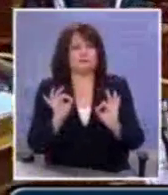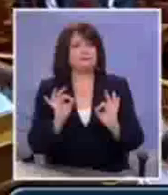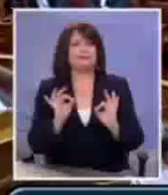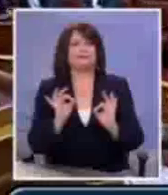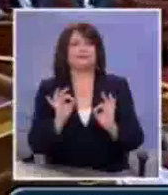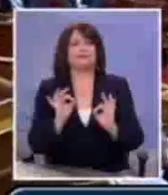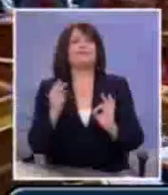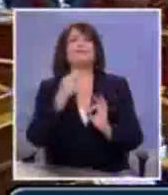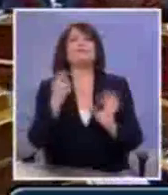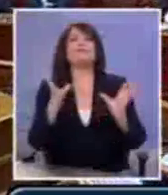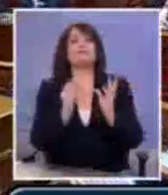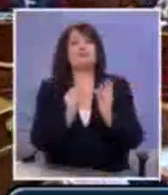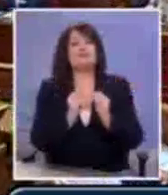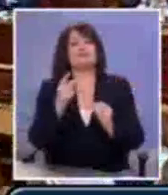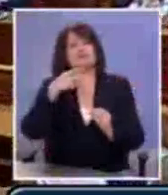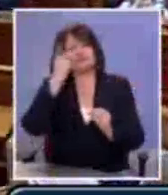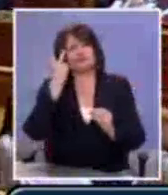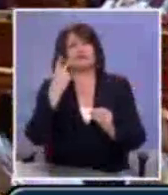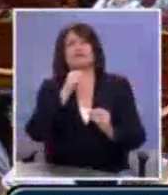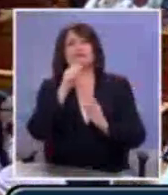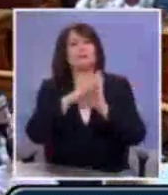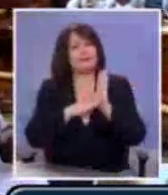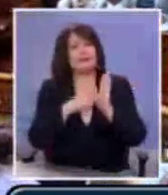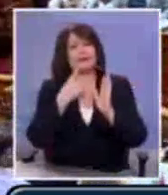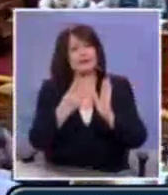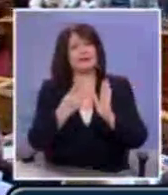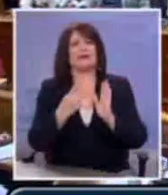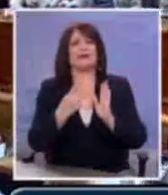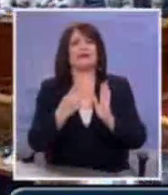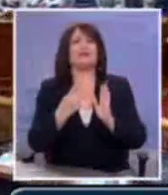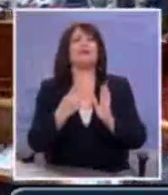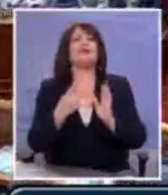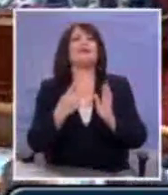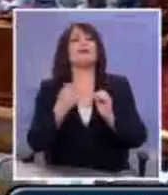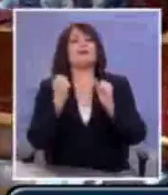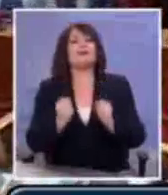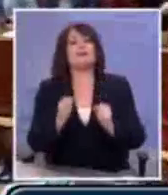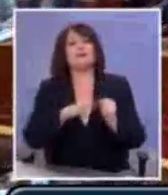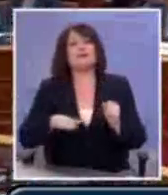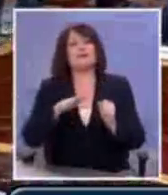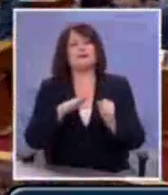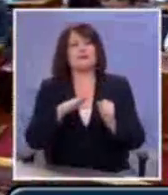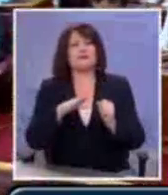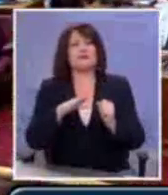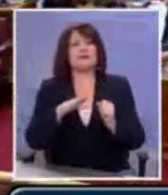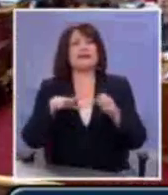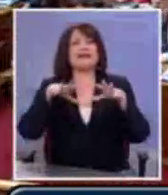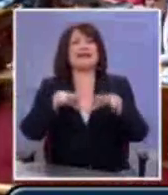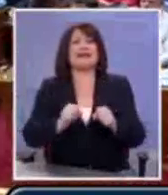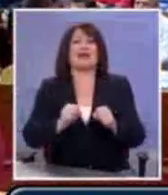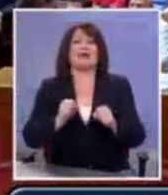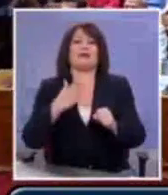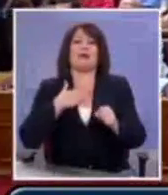τα αδιαμφισβήτητα κατά το Σύνταγμά μας δεδομένα της δημοσιονομικής μας